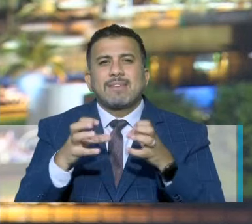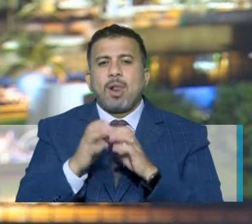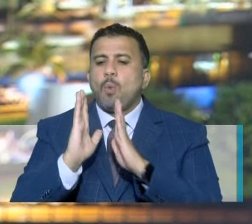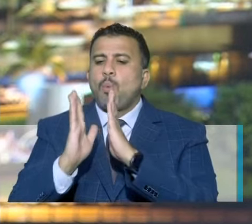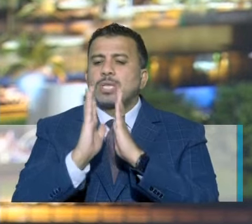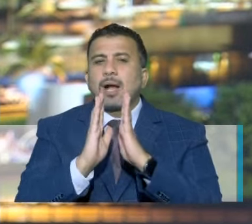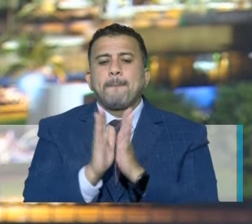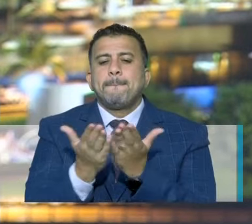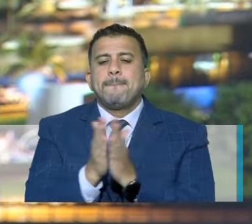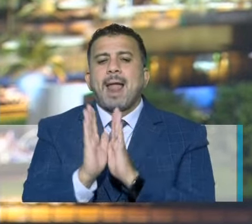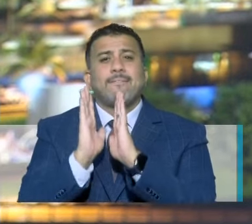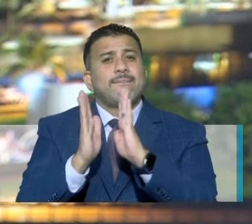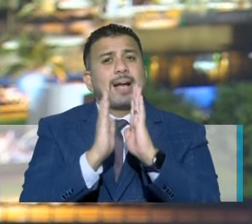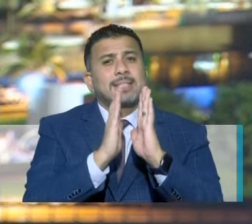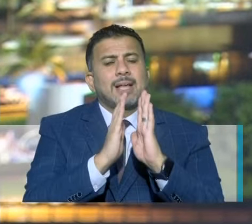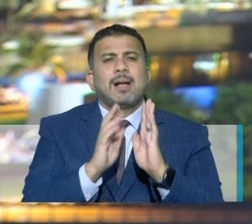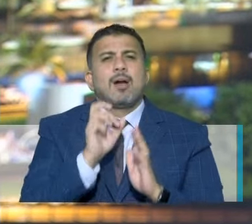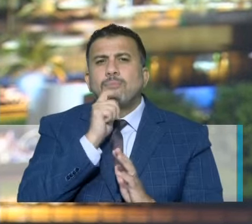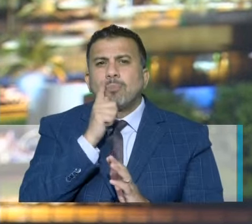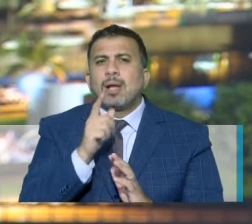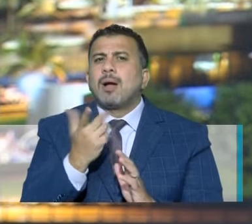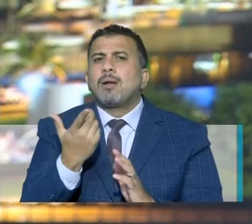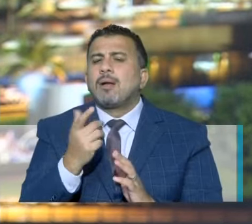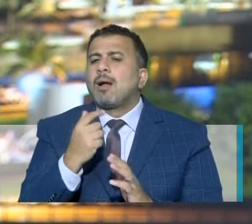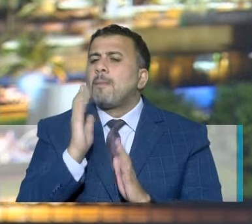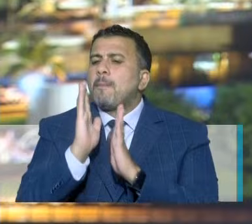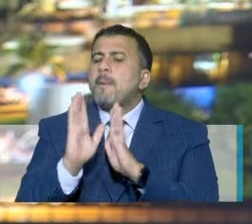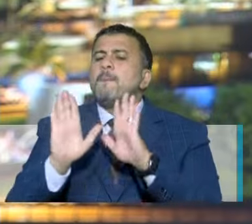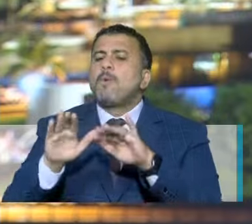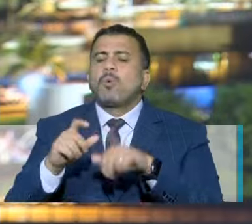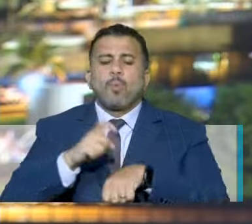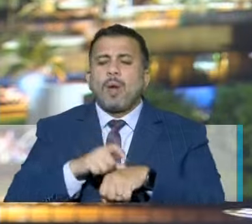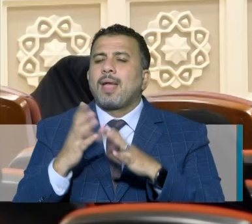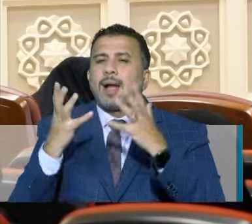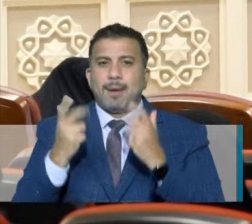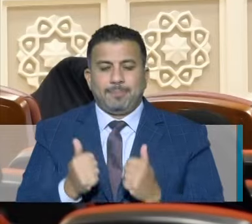لتصنيف الوثائق والملفات المتماثلة وتحديد مدد إبقائها.